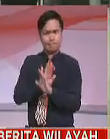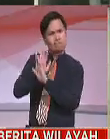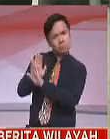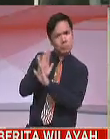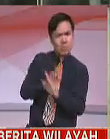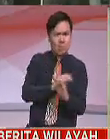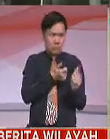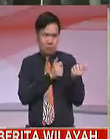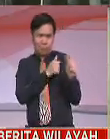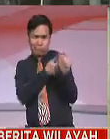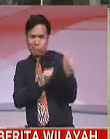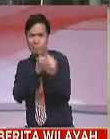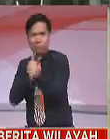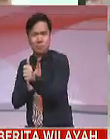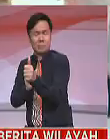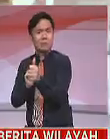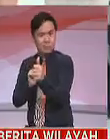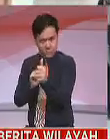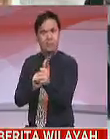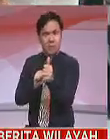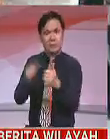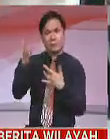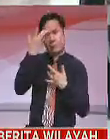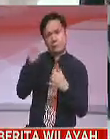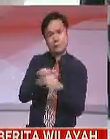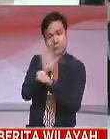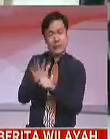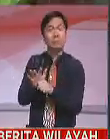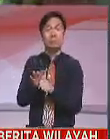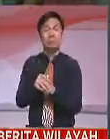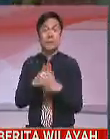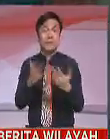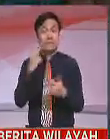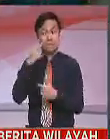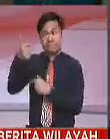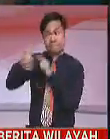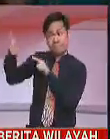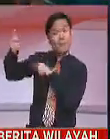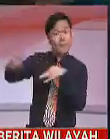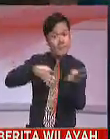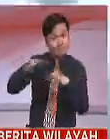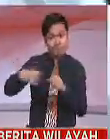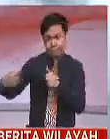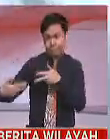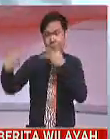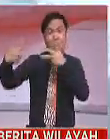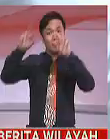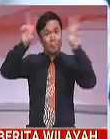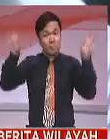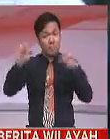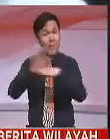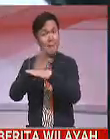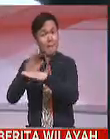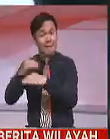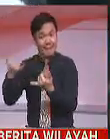pencegahan COVID-19 dan mempengaruhi mereka di sekeliling. Beliau menyatakan demikian dalam sesi webinar bertajuk Perniagaan